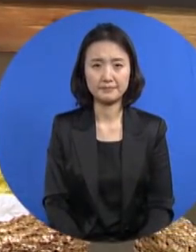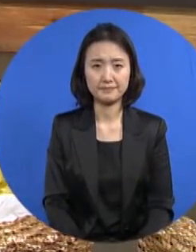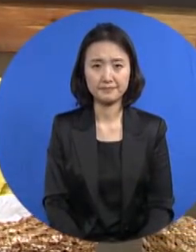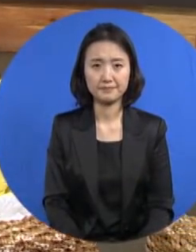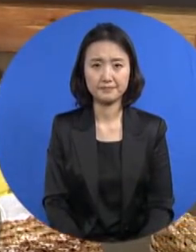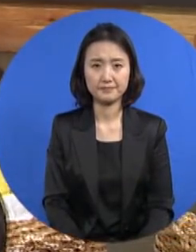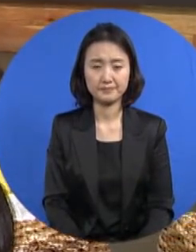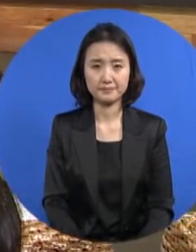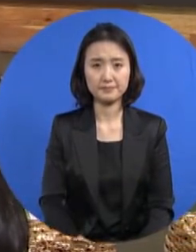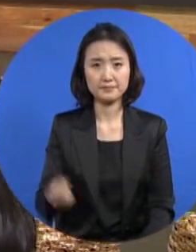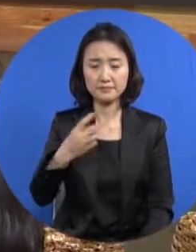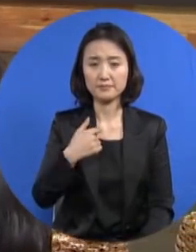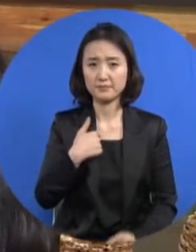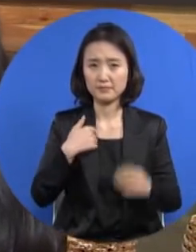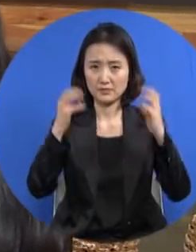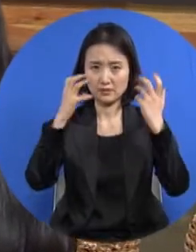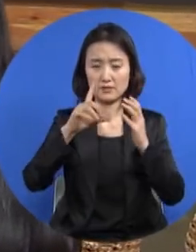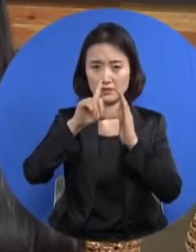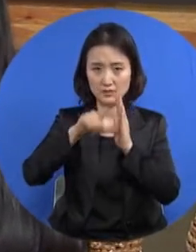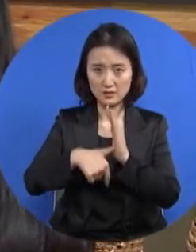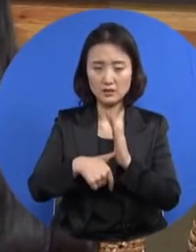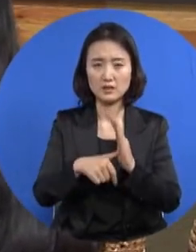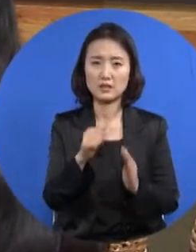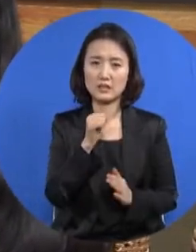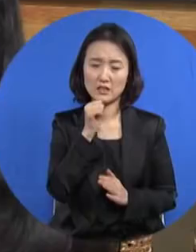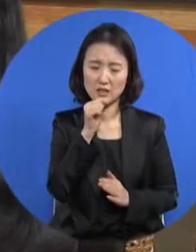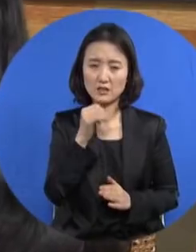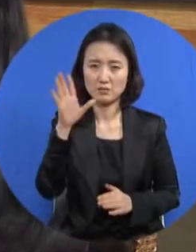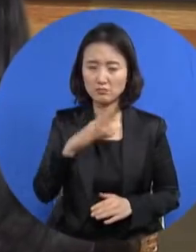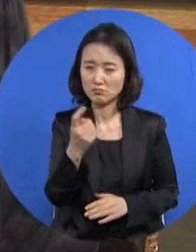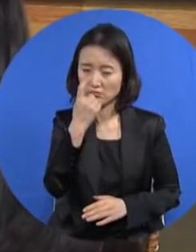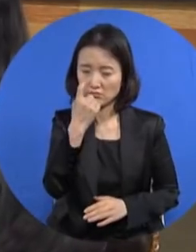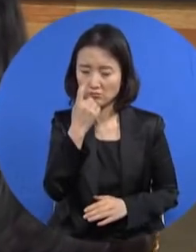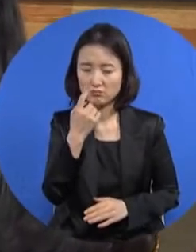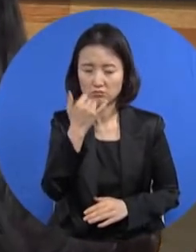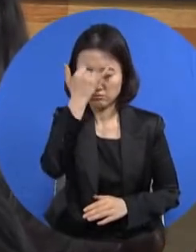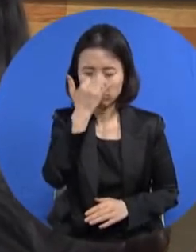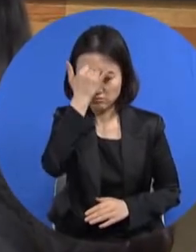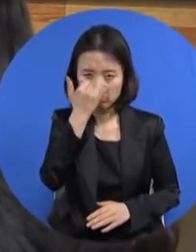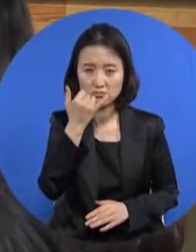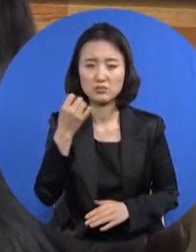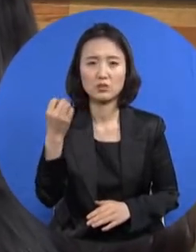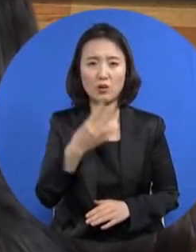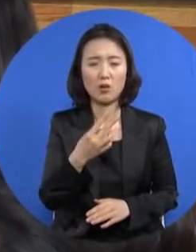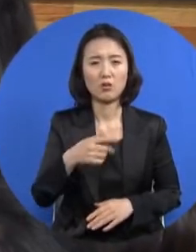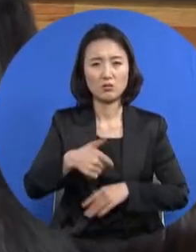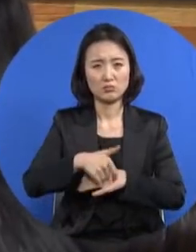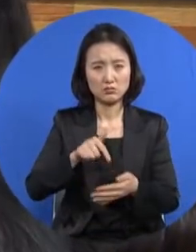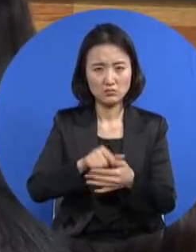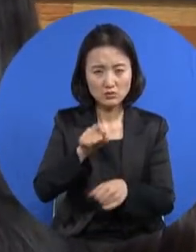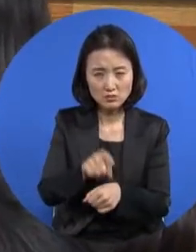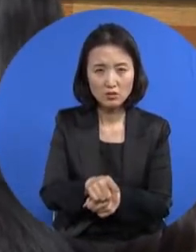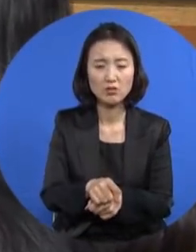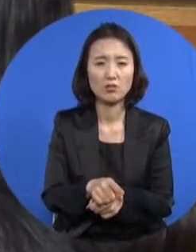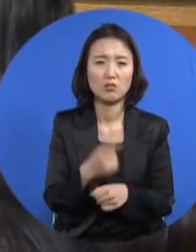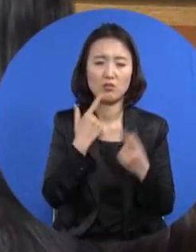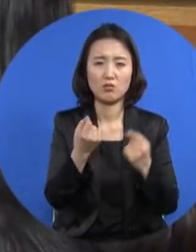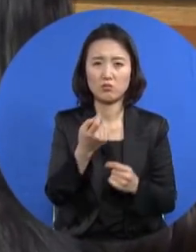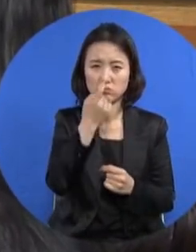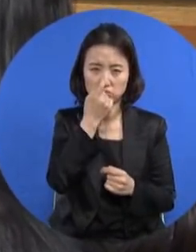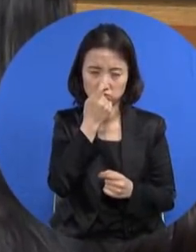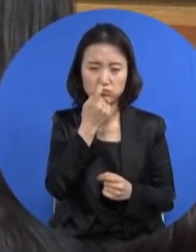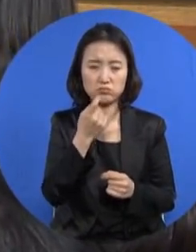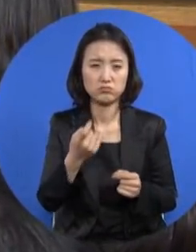중요하게 제가 어렸을 때 가난했지만 배웠던 게 덕성, 품성, 예절. 뭐 정말 요즘에